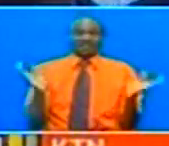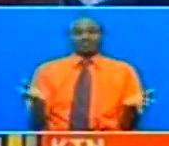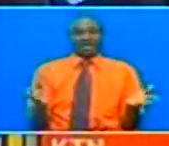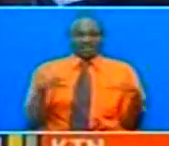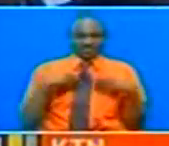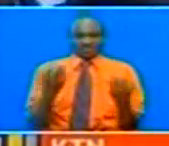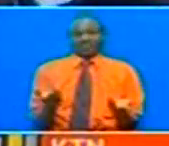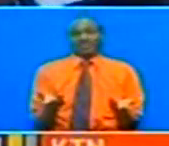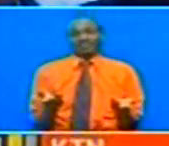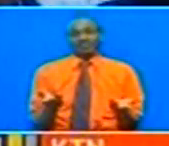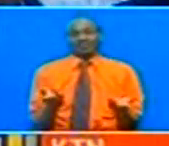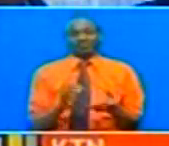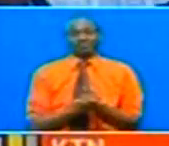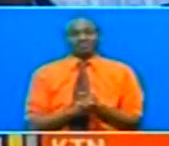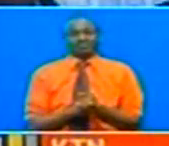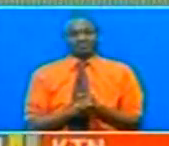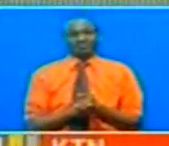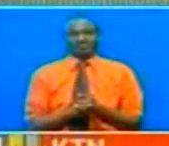the job, then I don't take the job.